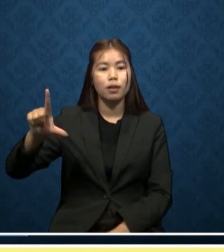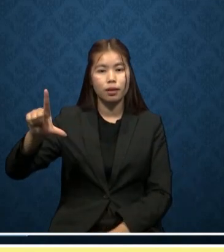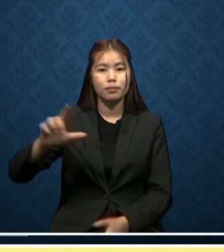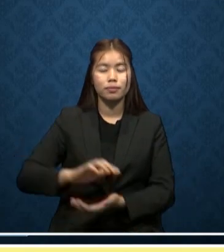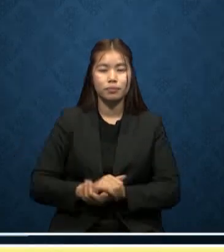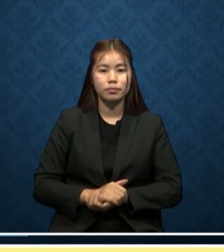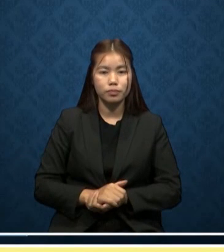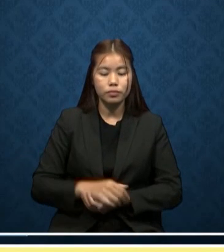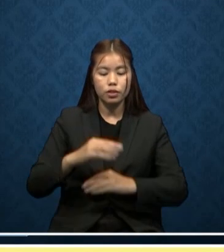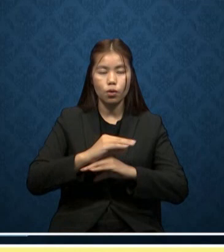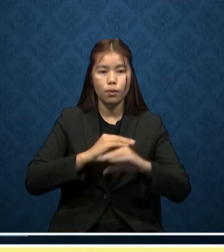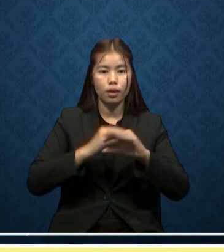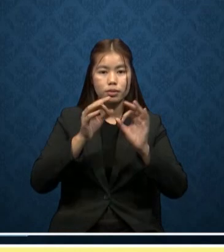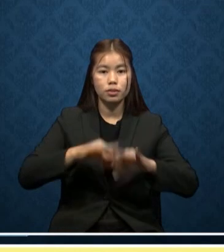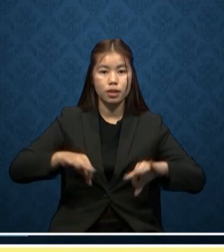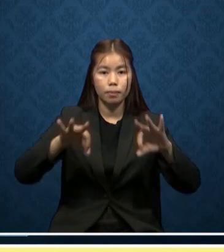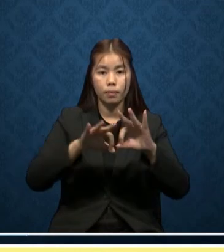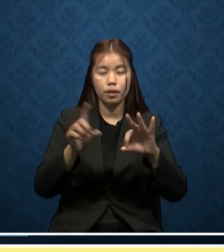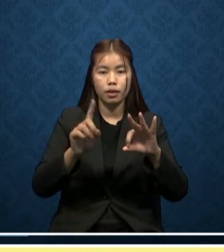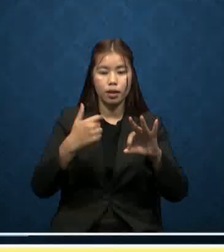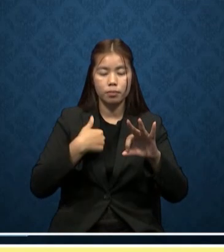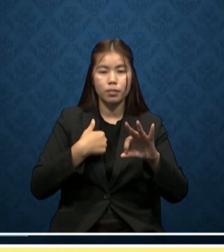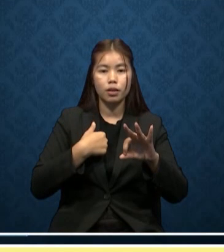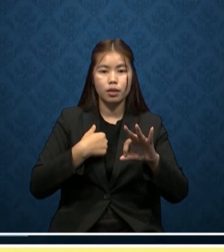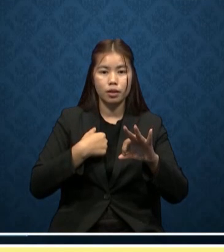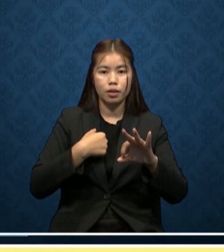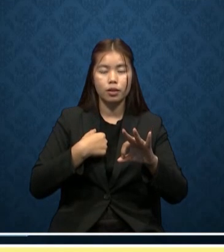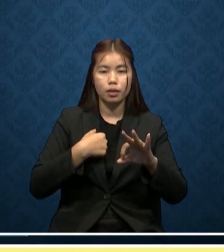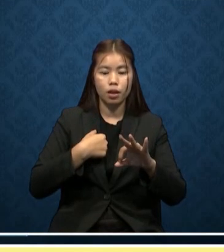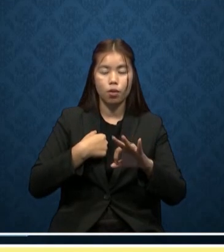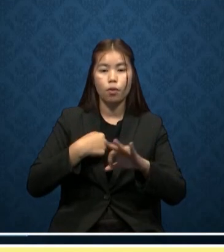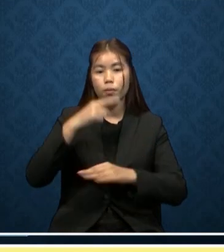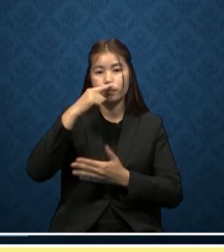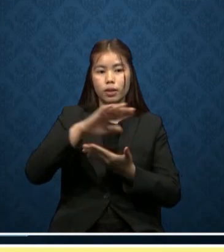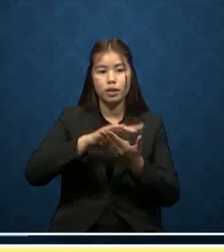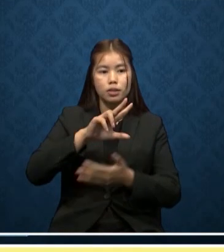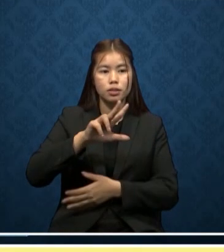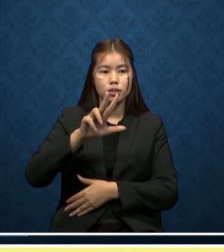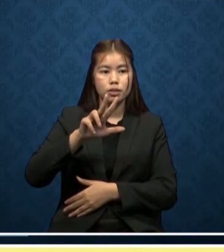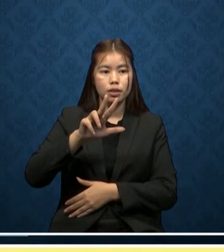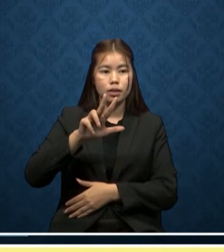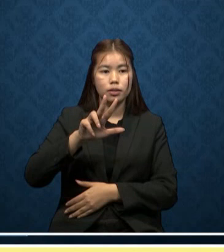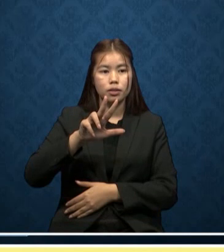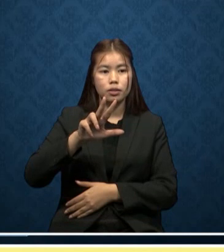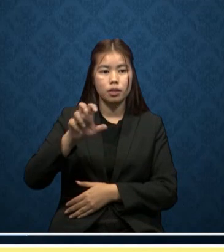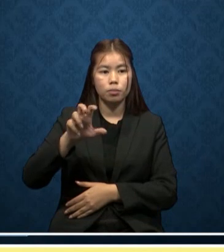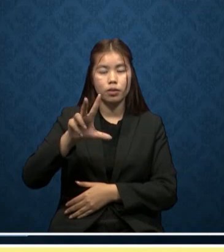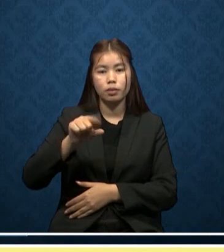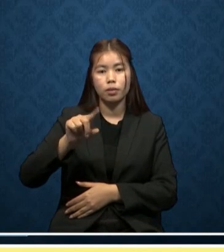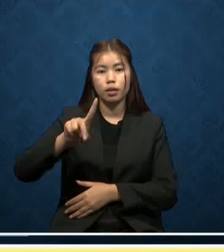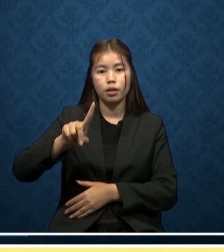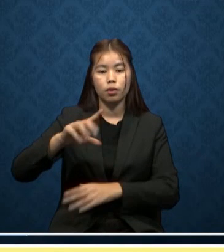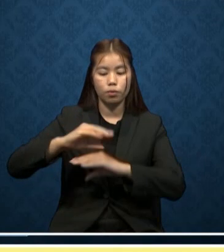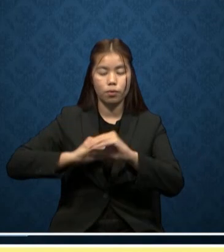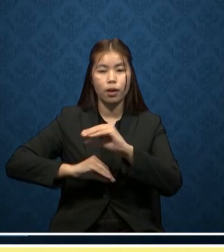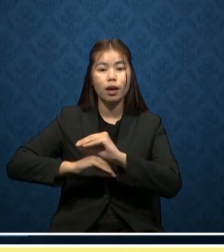และโครงการสำคัญรองรับการพัฒนาประเทศ321โครงการอันนี้คือโครงการภายใต้ยุทธศาสตร์นะครับ